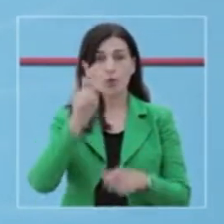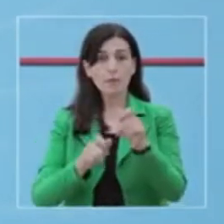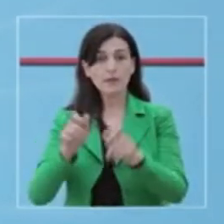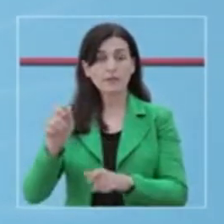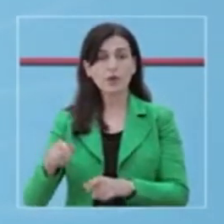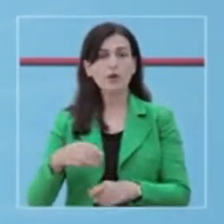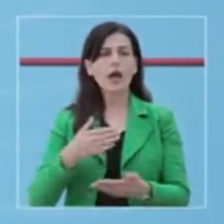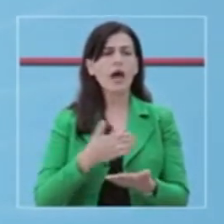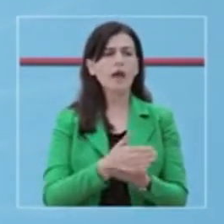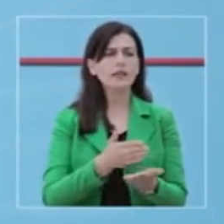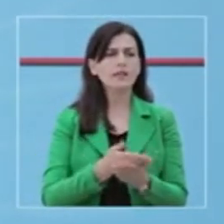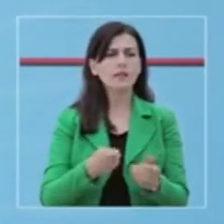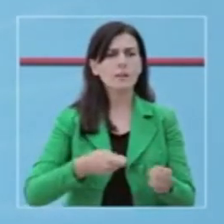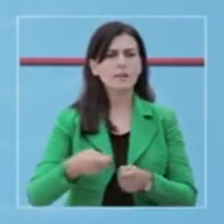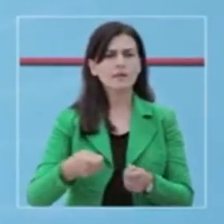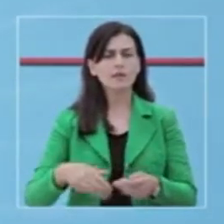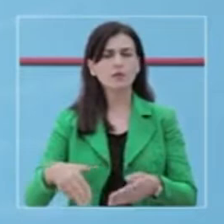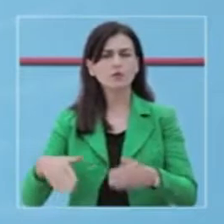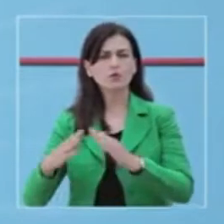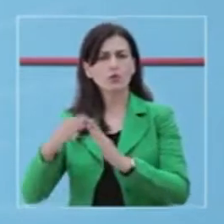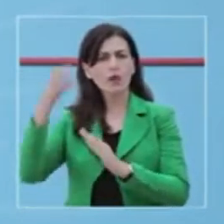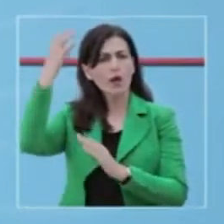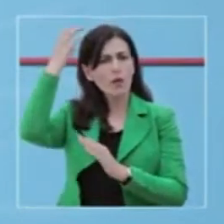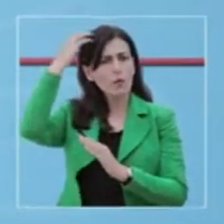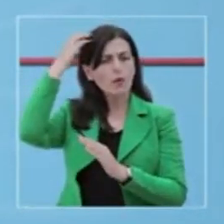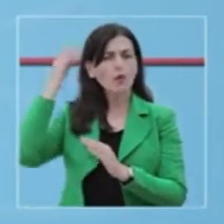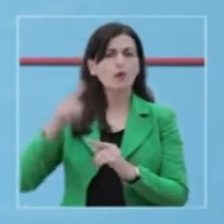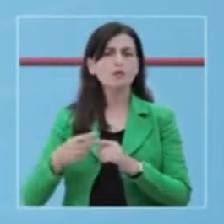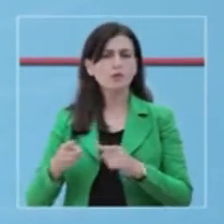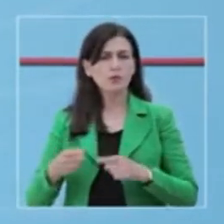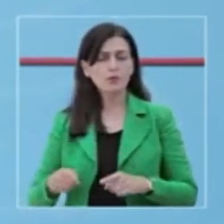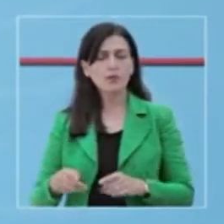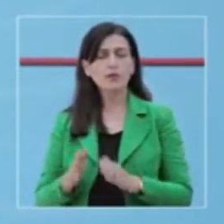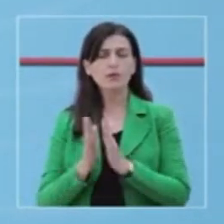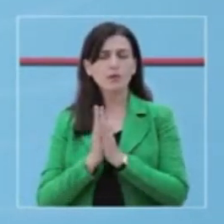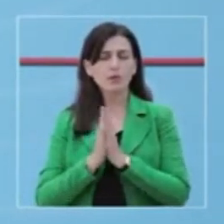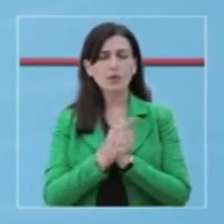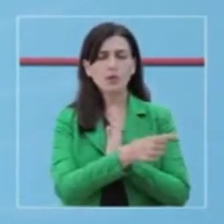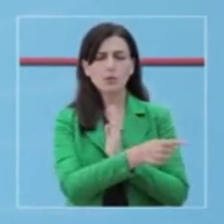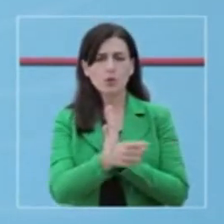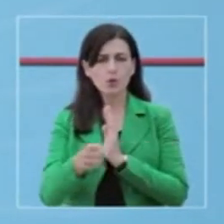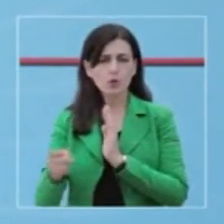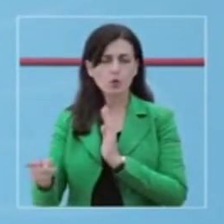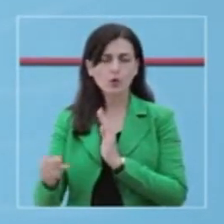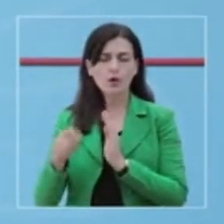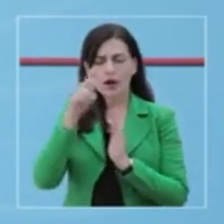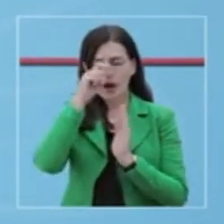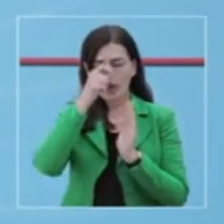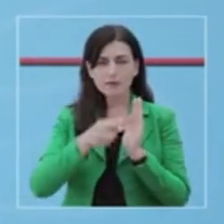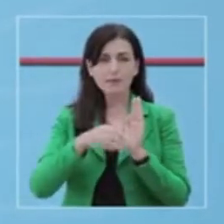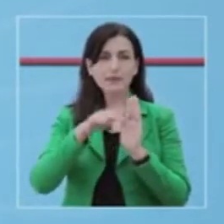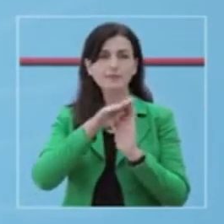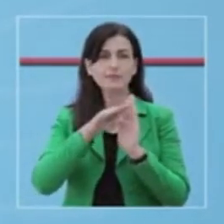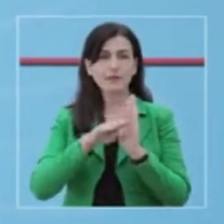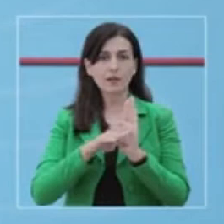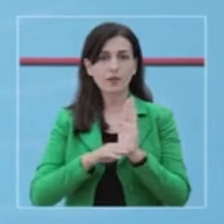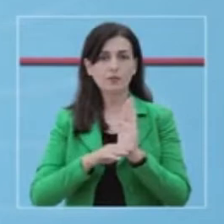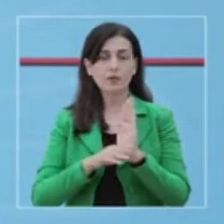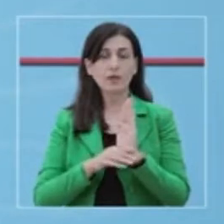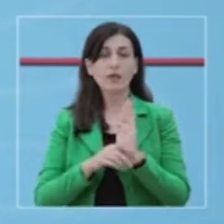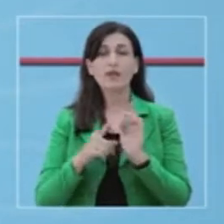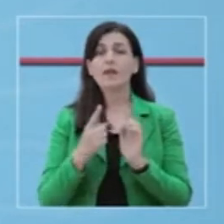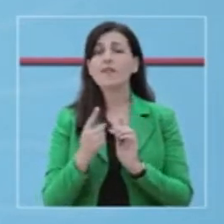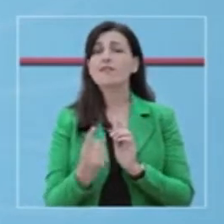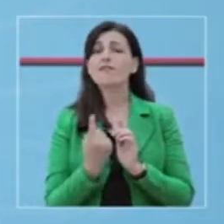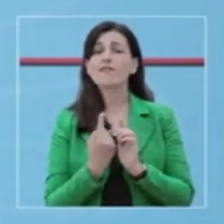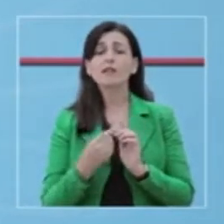me shumë punëtor, institucione publike dhe private, I bëjmë apel të gjithëve. Ju lutem respektoni rregullat. E vetmja